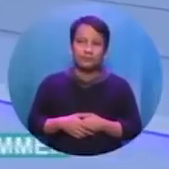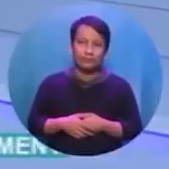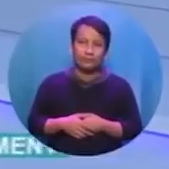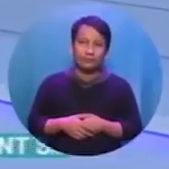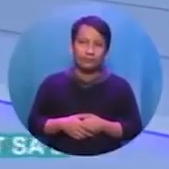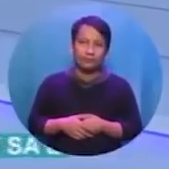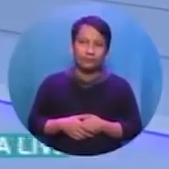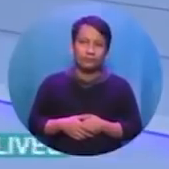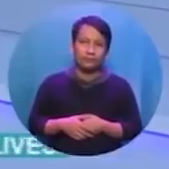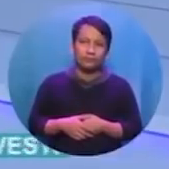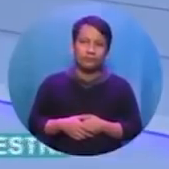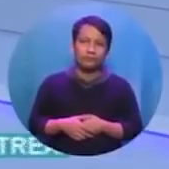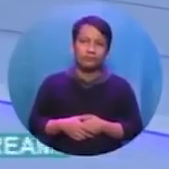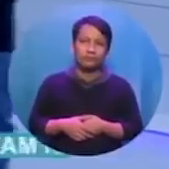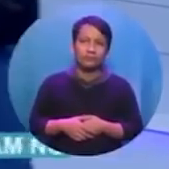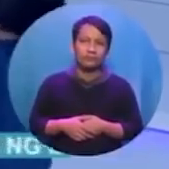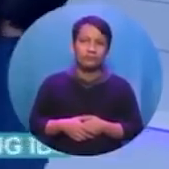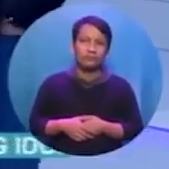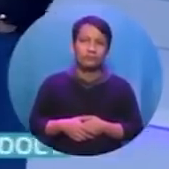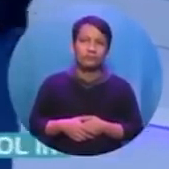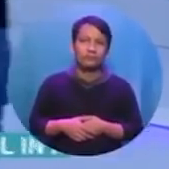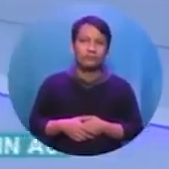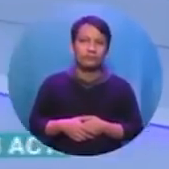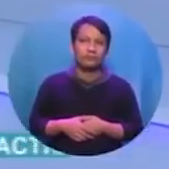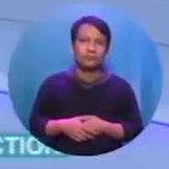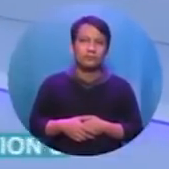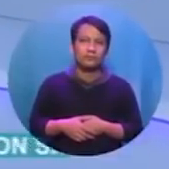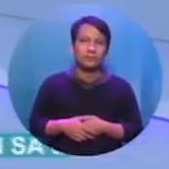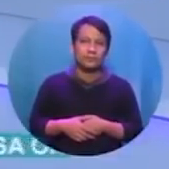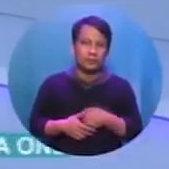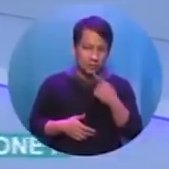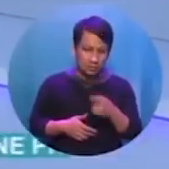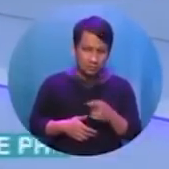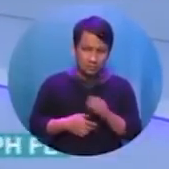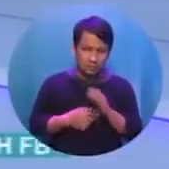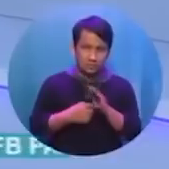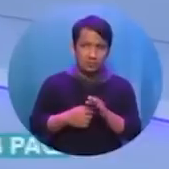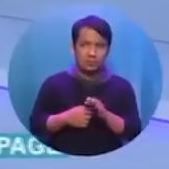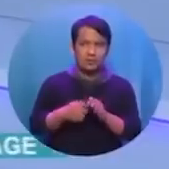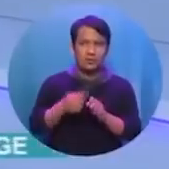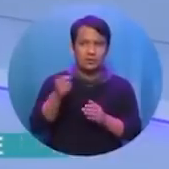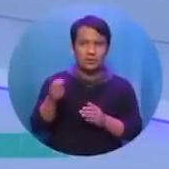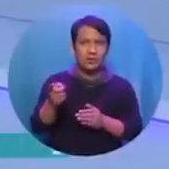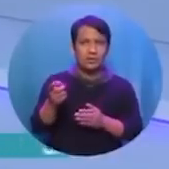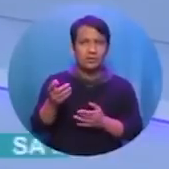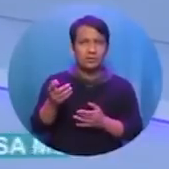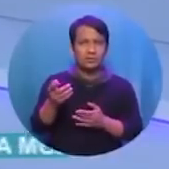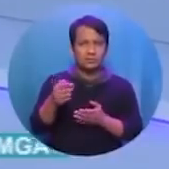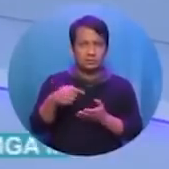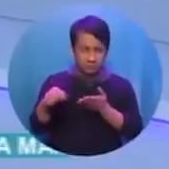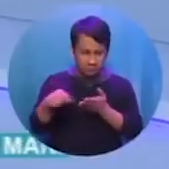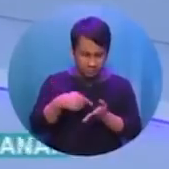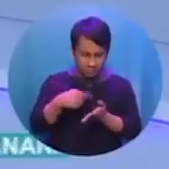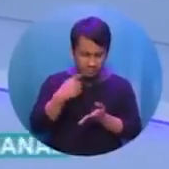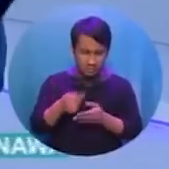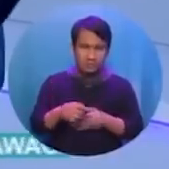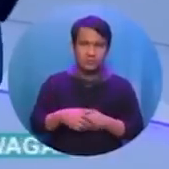Ano kaya hopya mani popcorn? Okay. Bumili kayo ng hopya mani popcorn. Kailan bayaran nyo na?